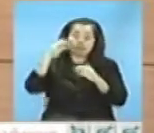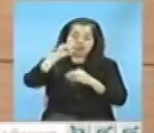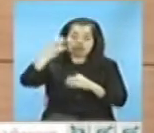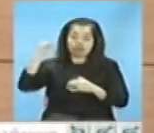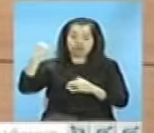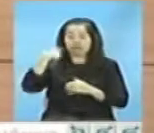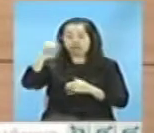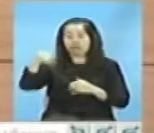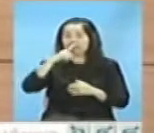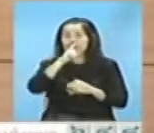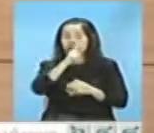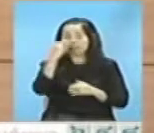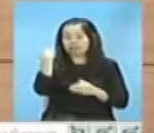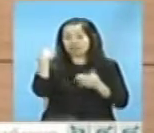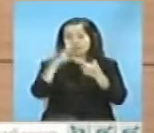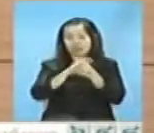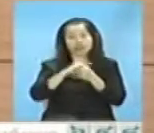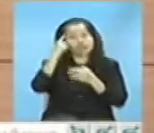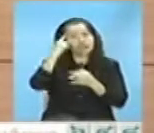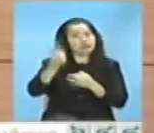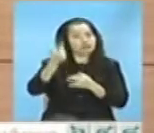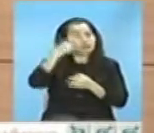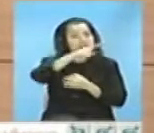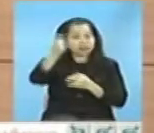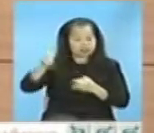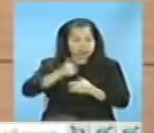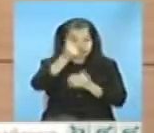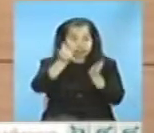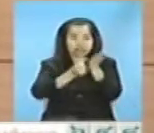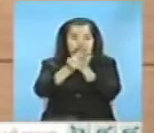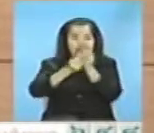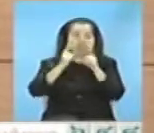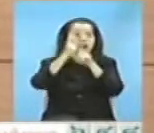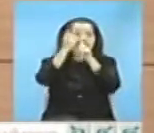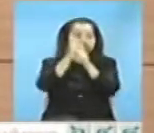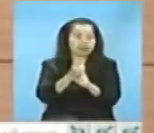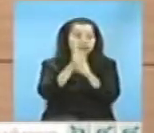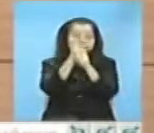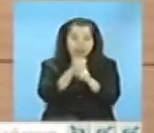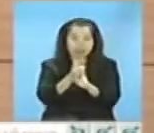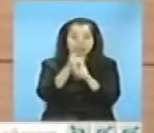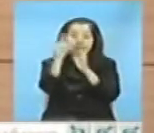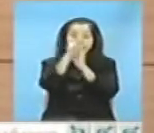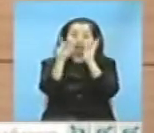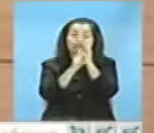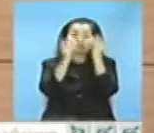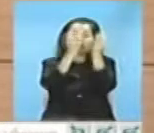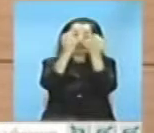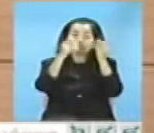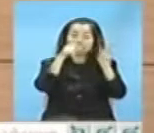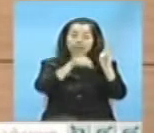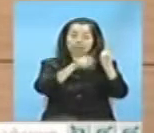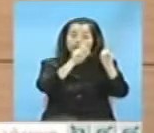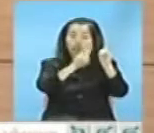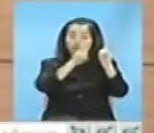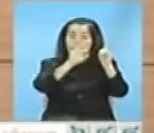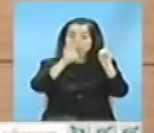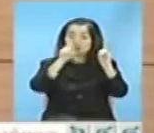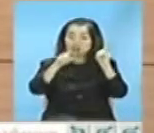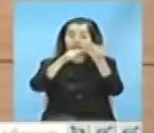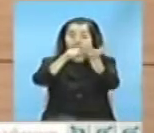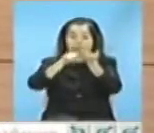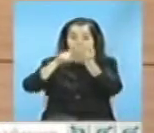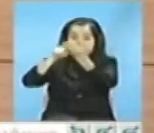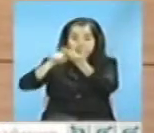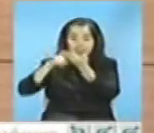มานั้นเนี่ยผมคิดว่าเป็นประเด็นที่ดีควรแก้ทั้งนั้นก็กระทำตามรัฐธรรมนูญมาตรา291คือเสนอร่างเข้ามา